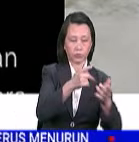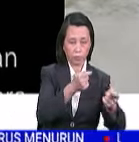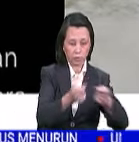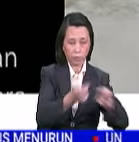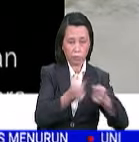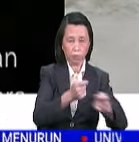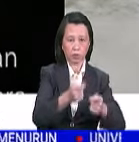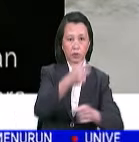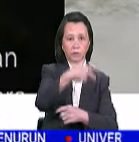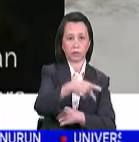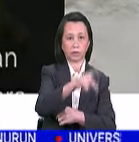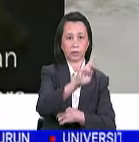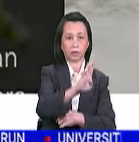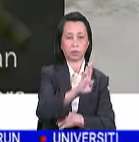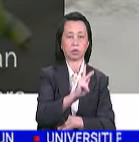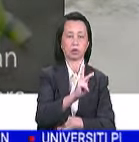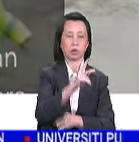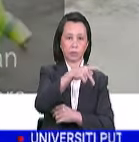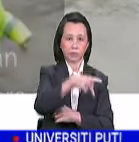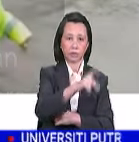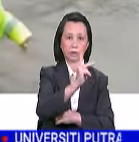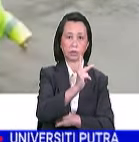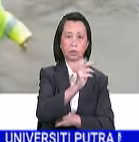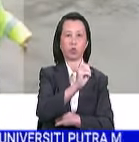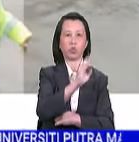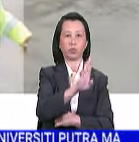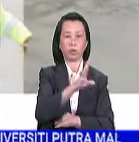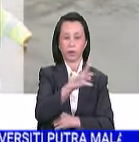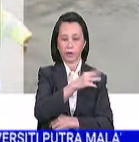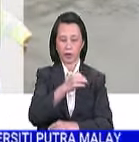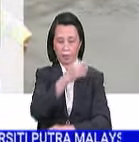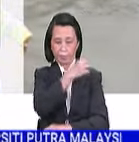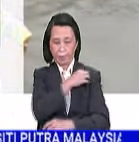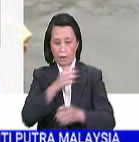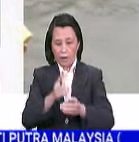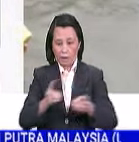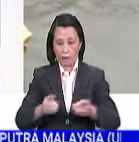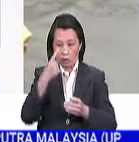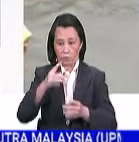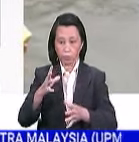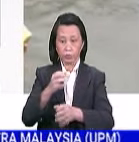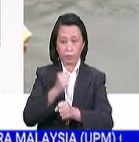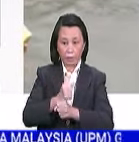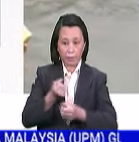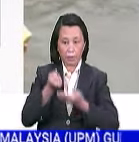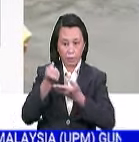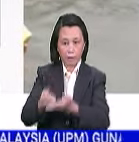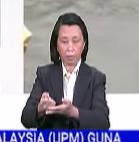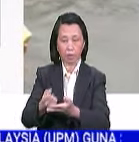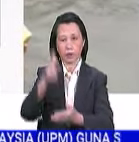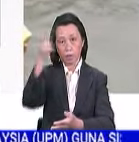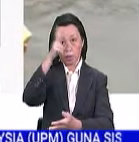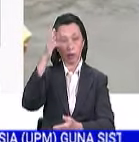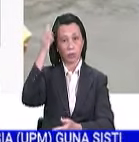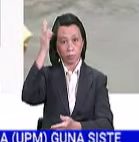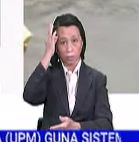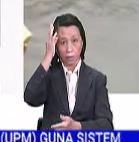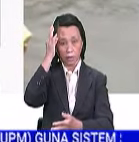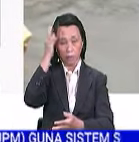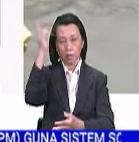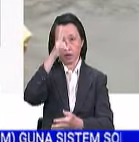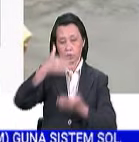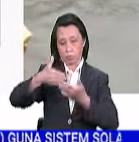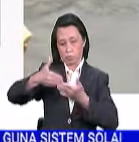Operasi Bencana PKOB dan pegawai daerah untuk bantuan segera Kerajaan Persekutuan. Kerajaan sebelum ini